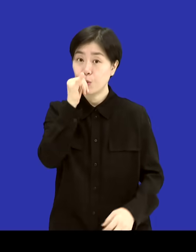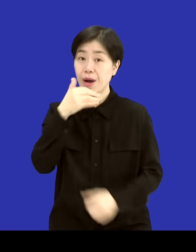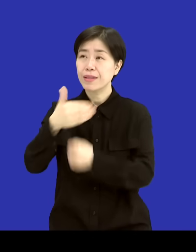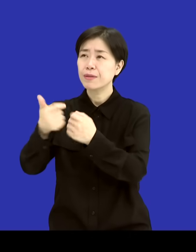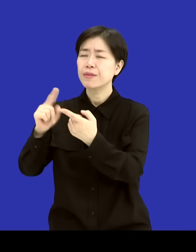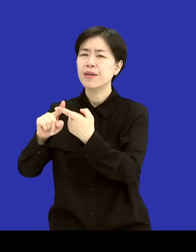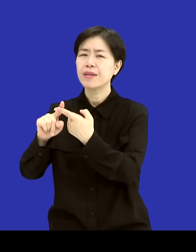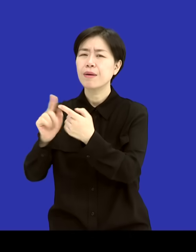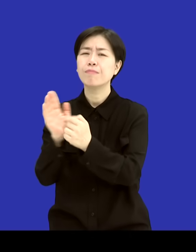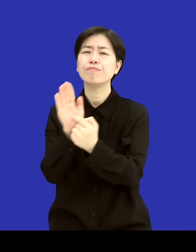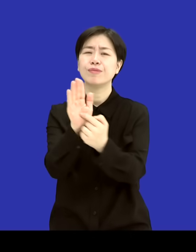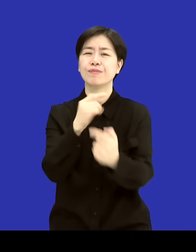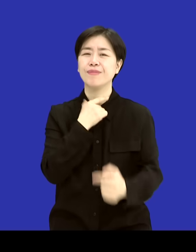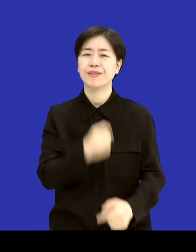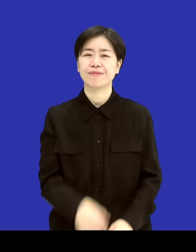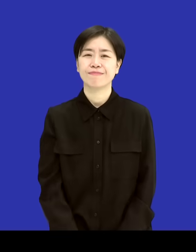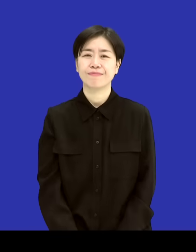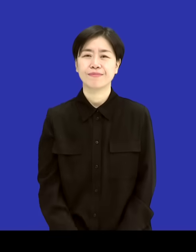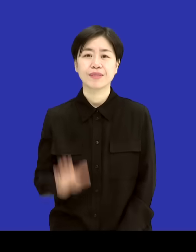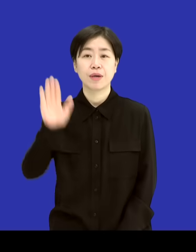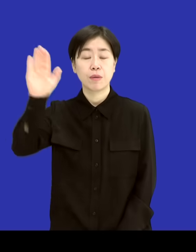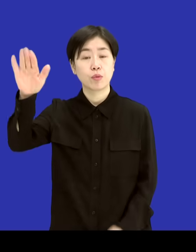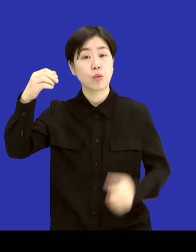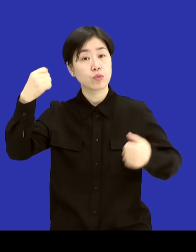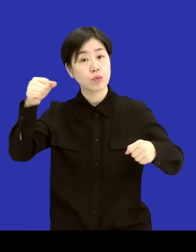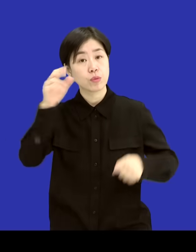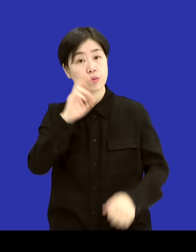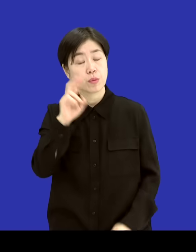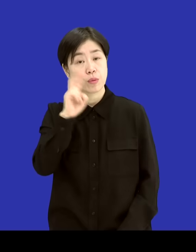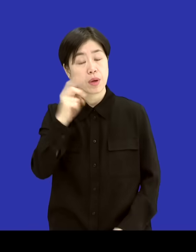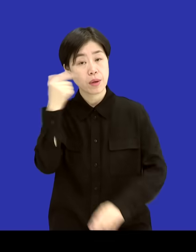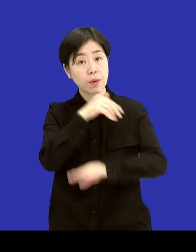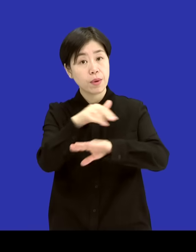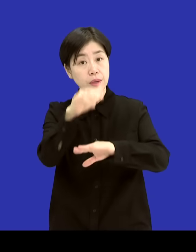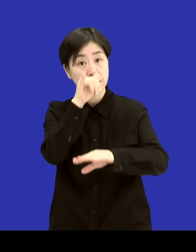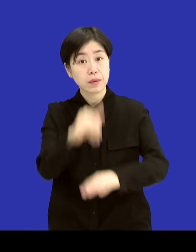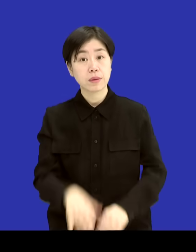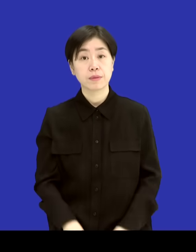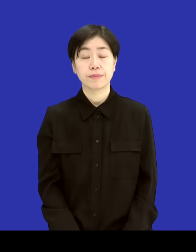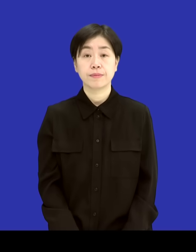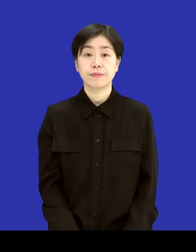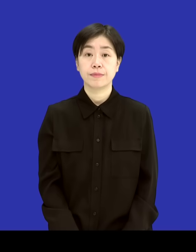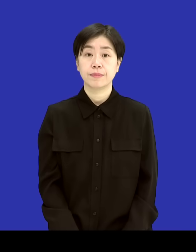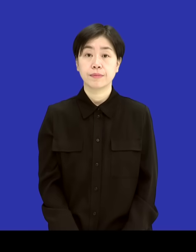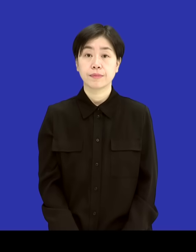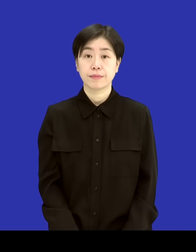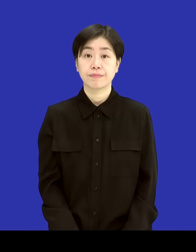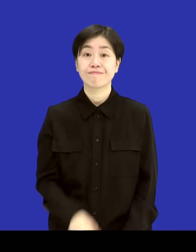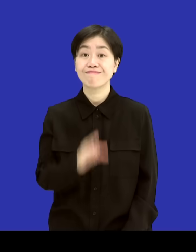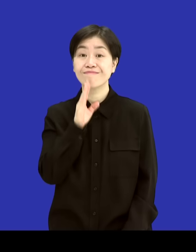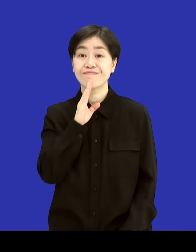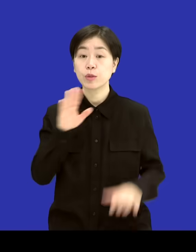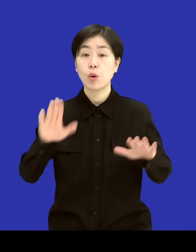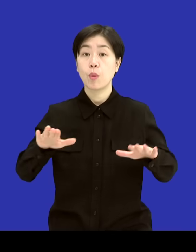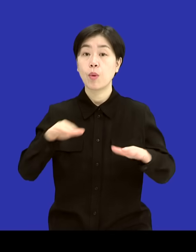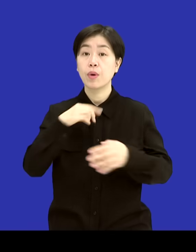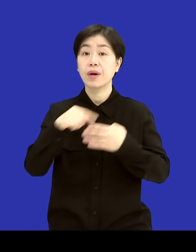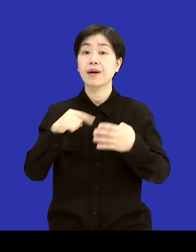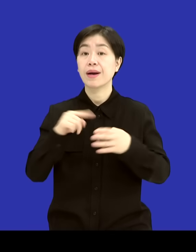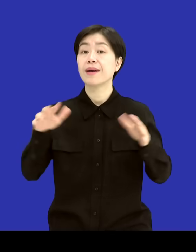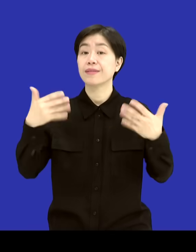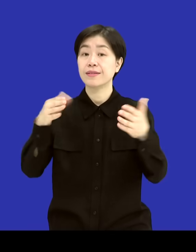노력을 했었어요. 앞으로 뭐 공연 계획도 있어요? 네, 앞으로 이제 사실 이제 이번 가을에